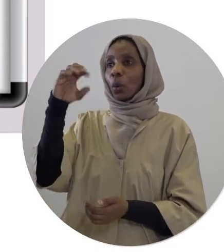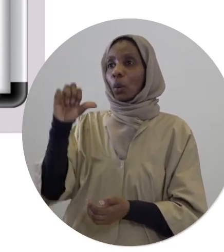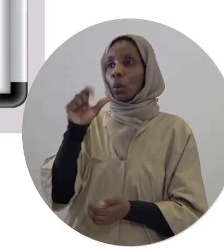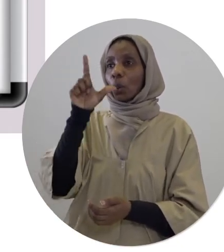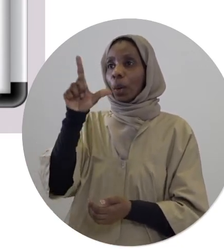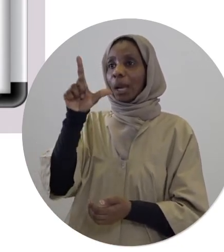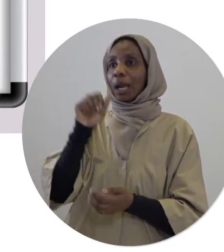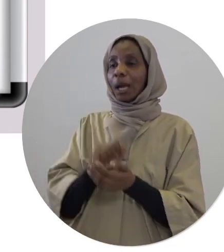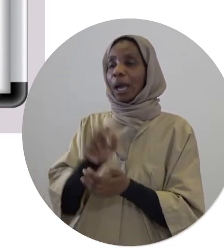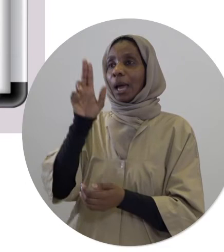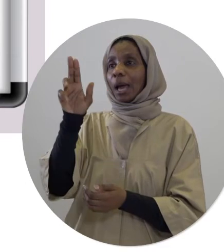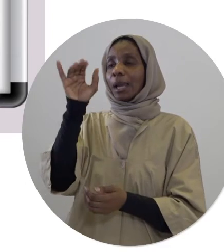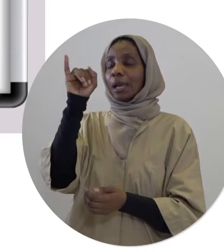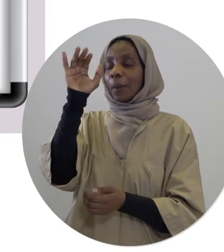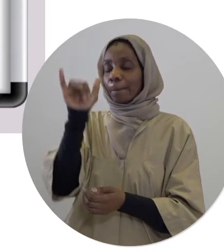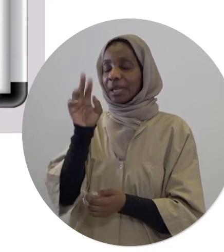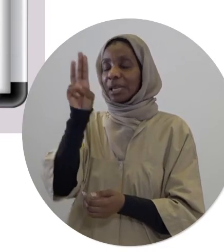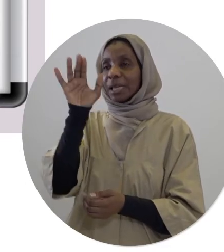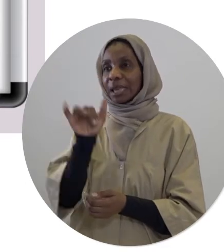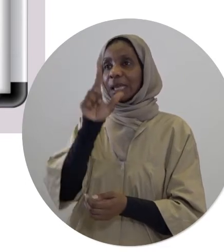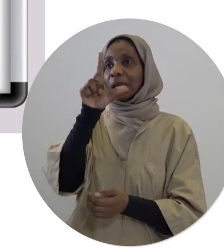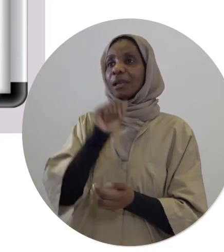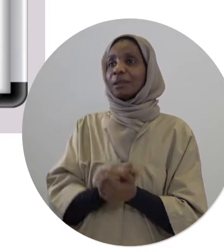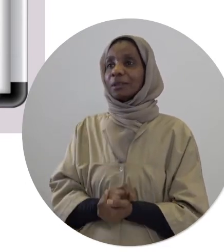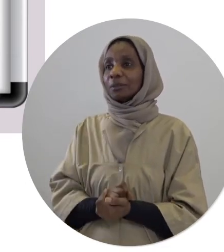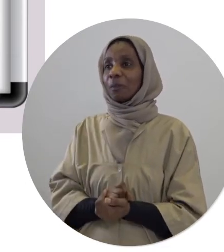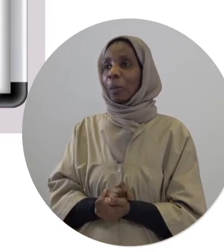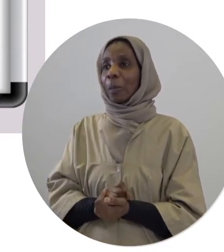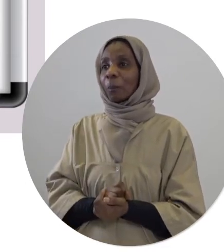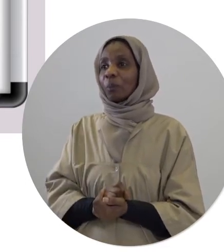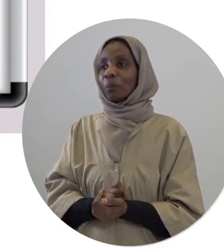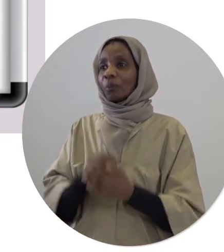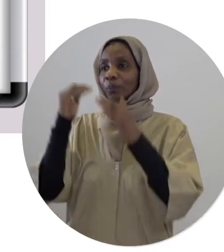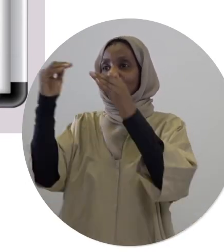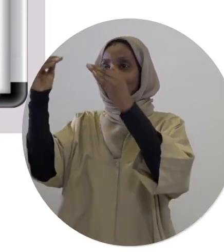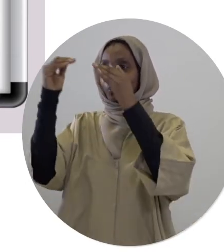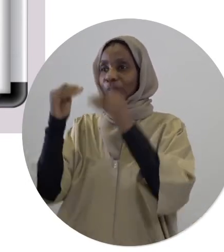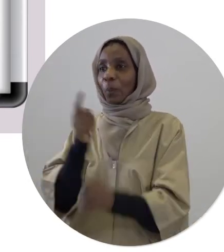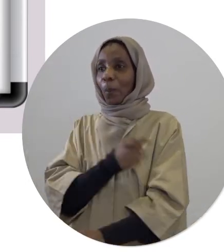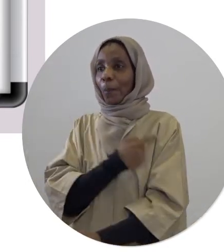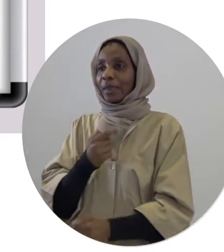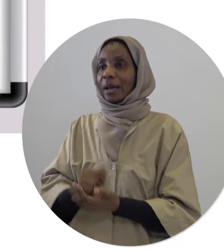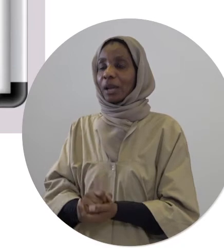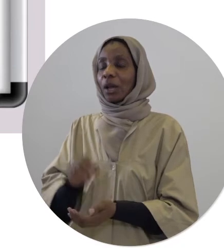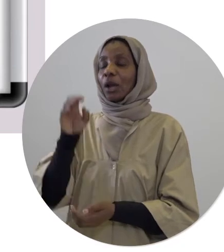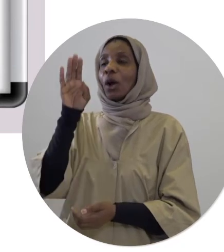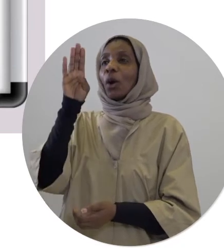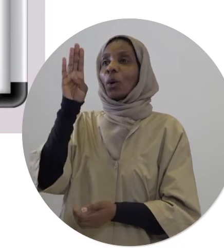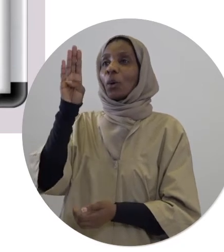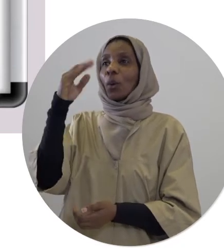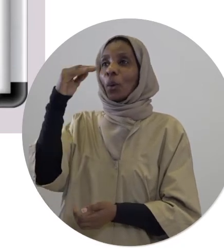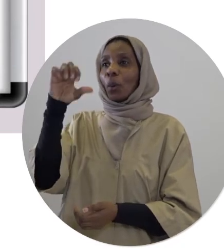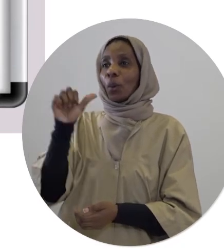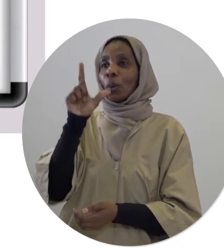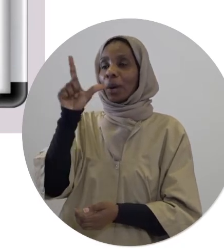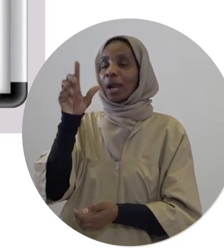كحول الألكيل، إذن الاسم كحول الميثيل. المثال الذي يليه، كحول